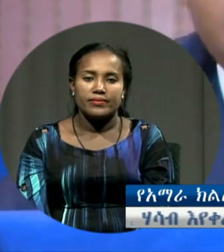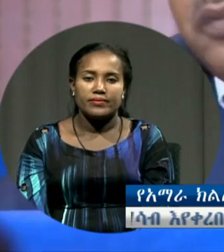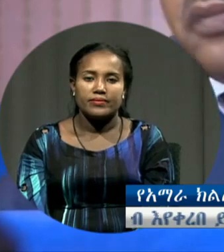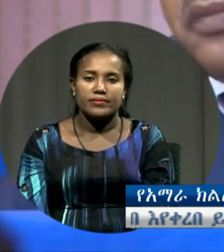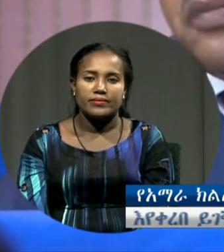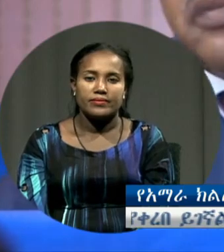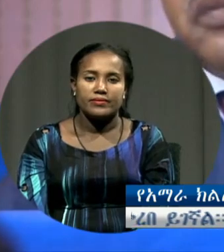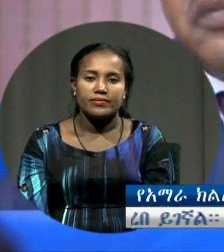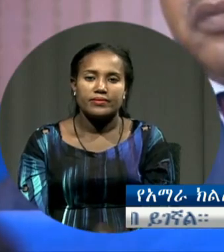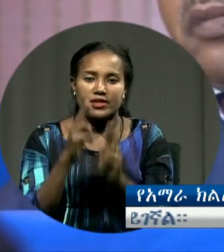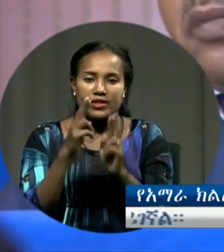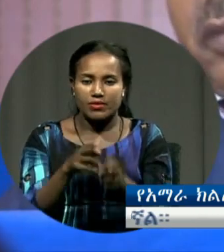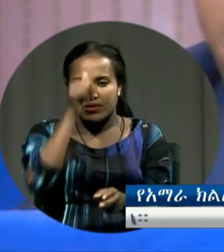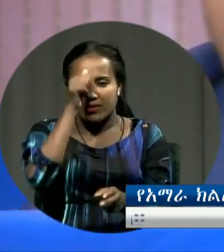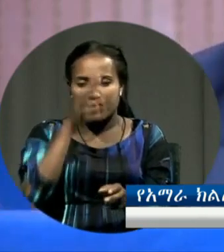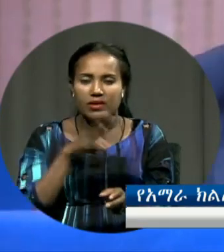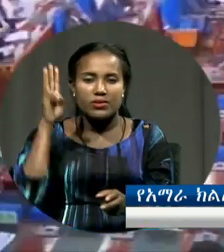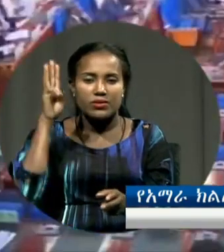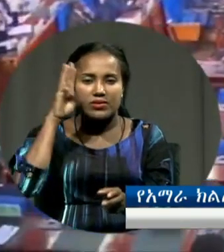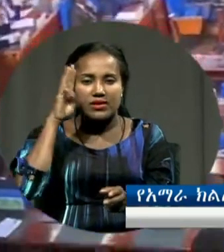አመሰግናለሁ። የተከበሩ አቶ ሰኢድ በሽር።